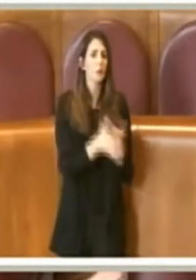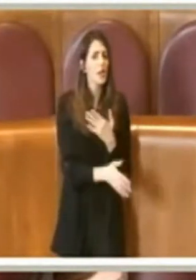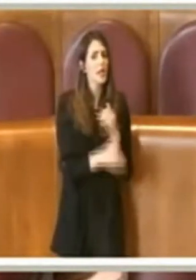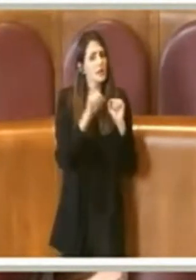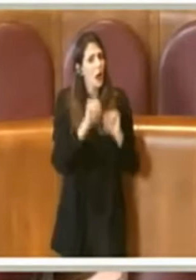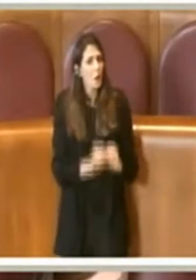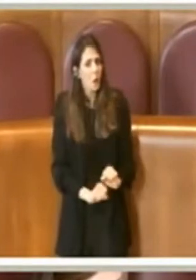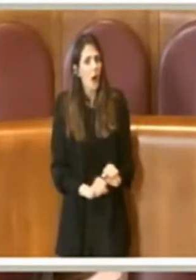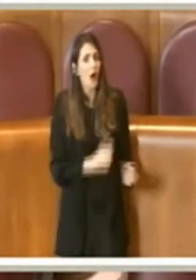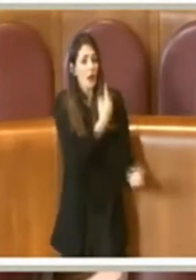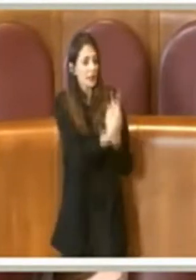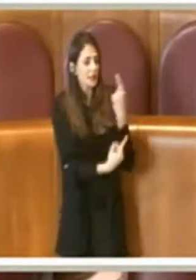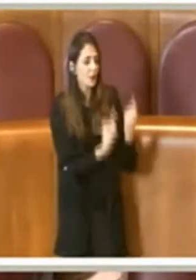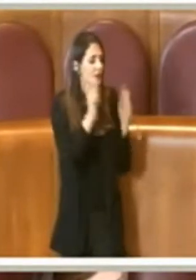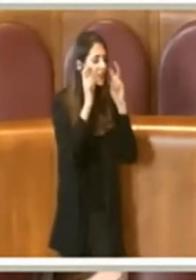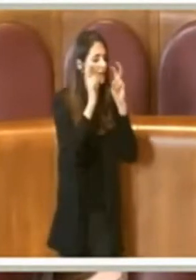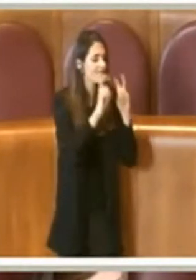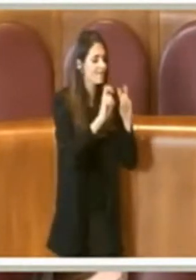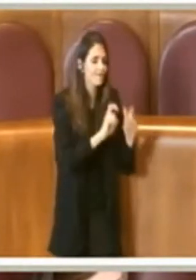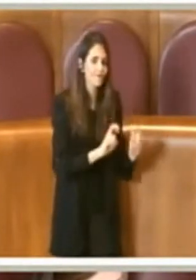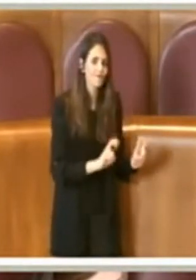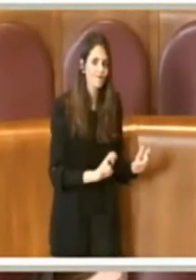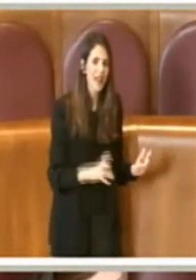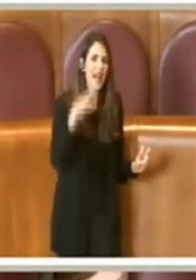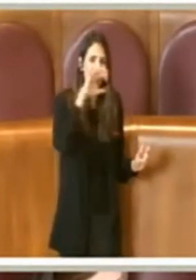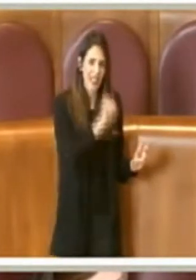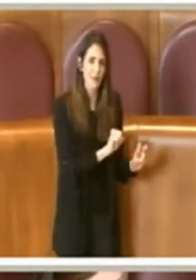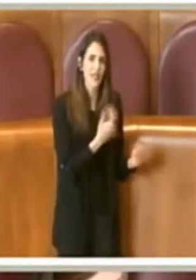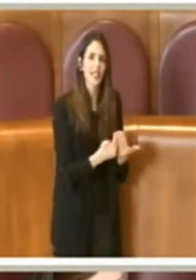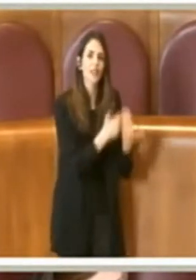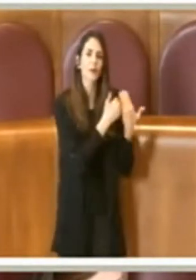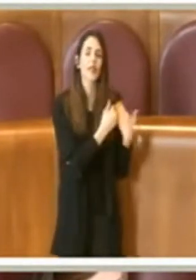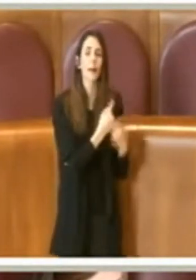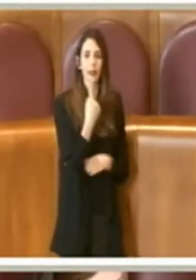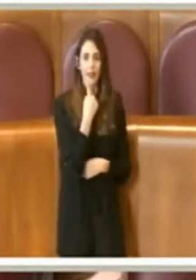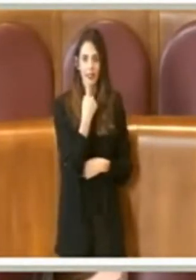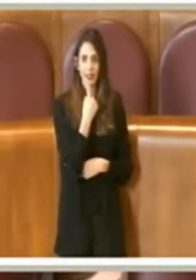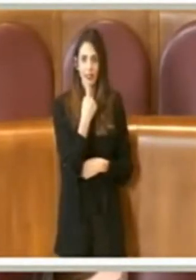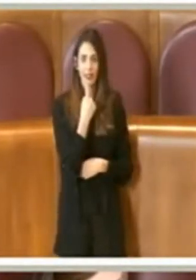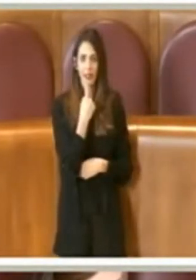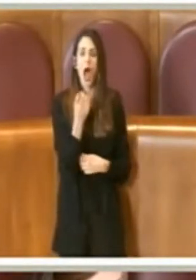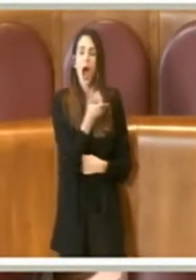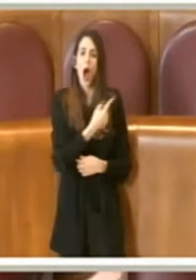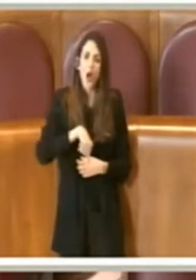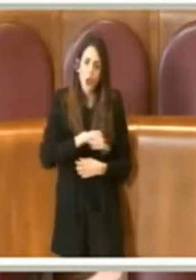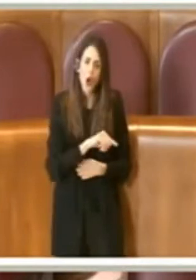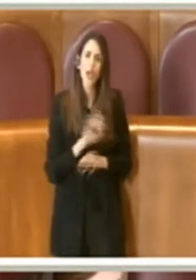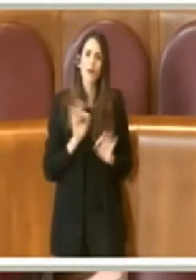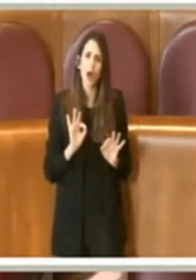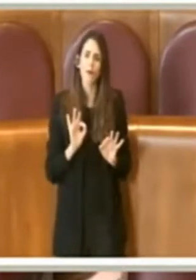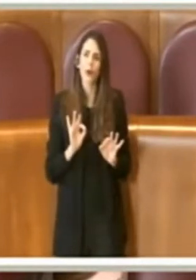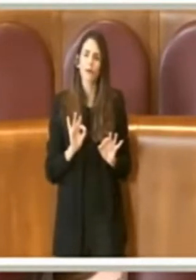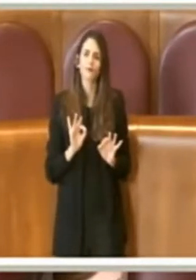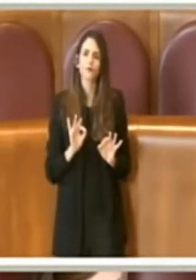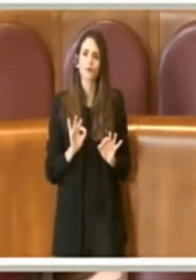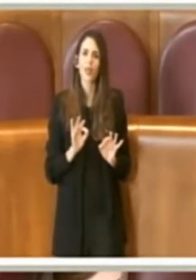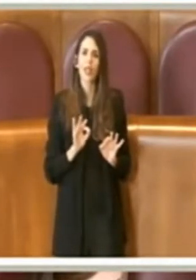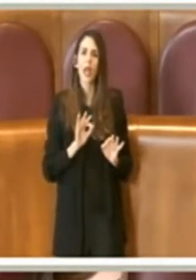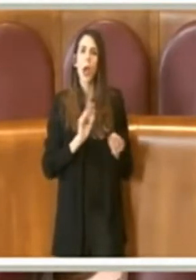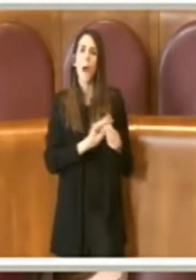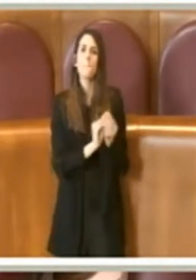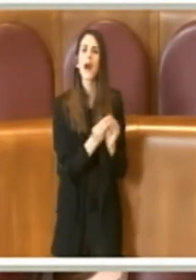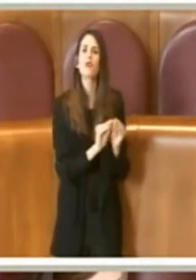su questa vicenda e capire di chi sono le responsabilità, perché parliamo di un manutentore che è stato estromesso da